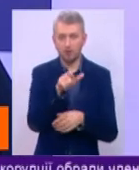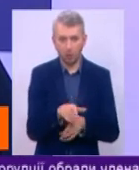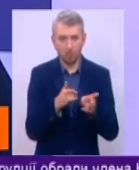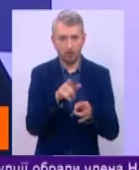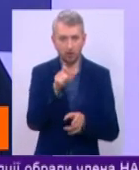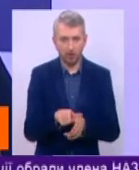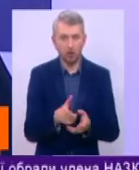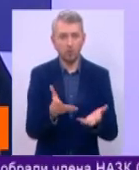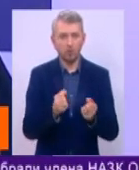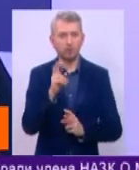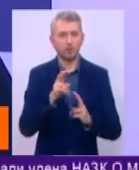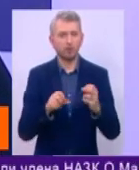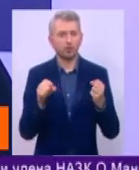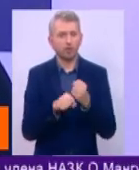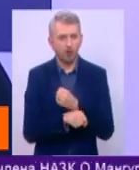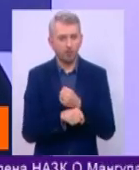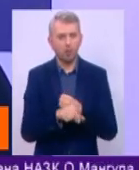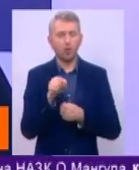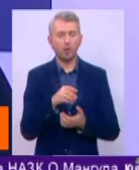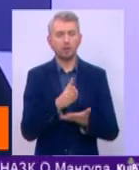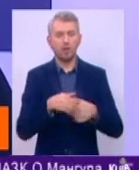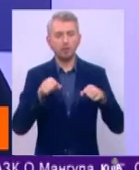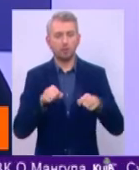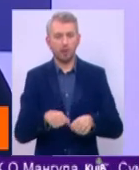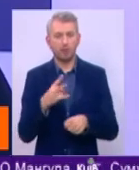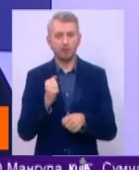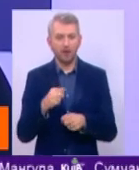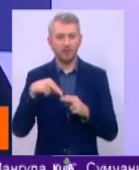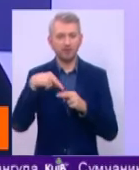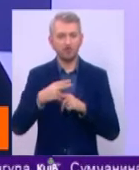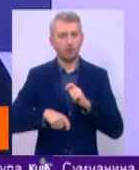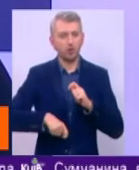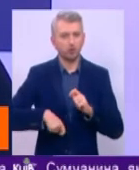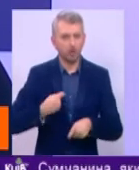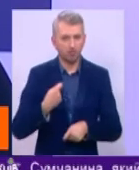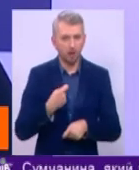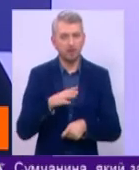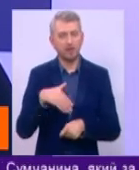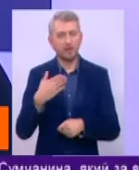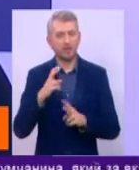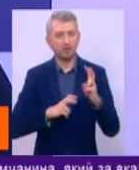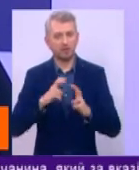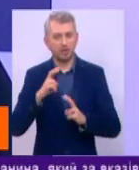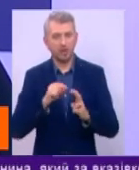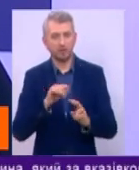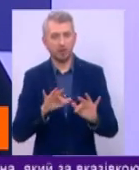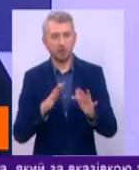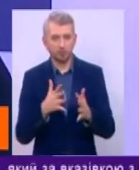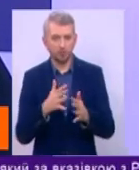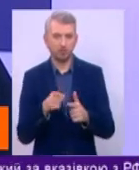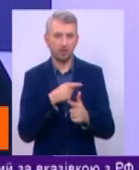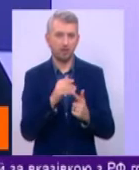пострадавший, получивший производственную травму, он имеет право на возмещение ущерба со стороны предприятия, в данном случае или